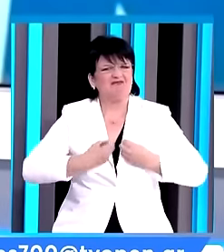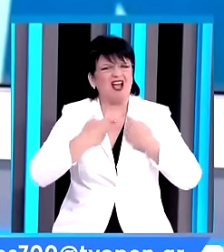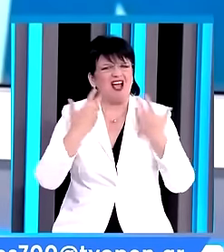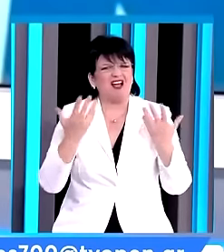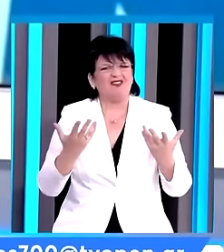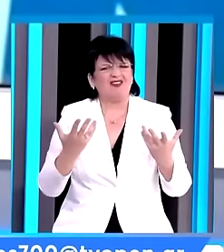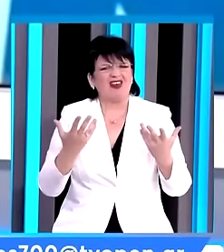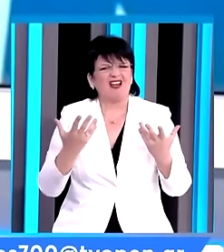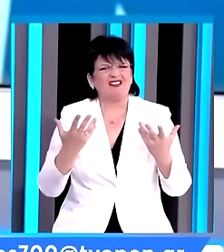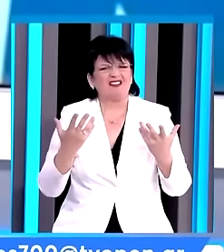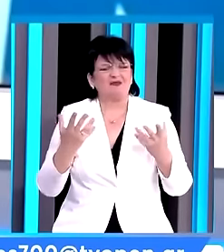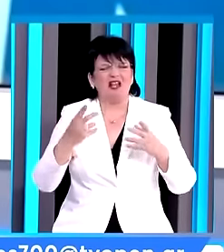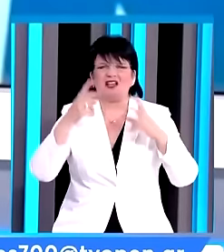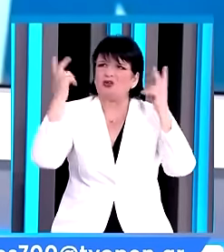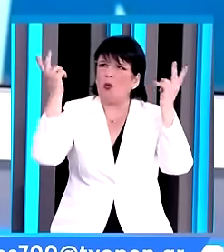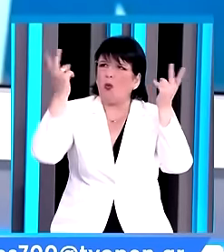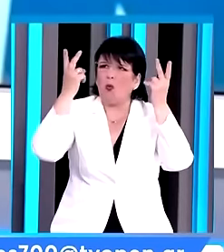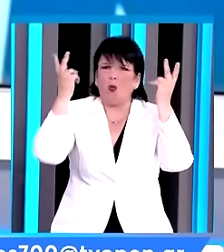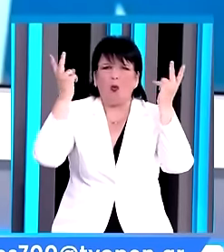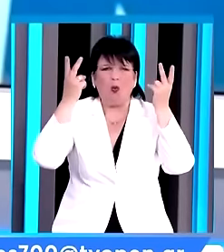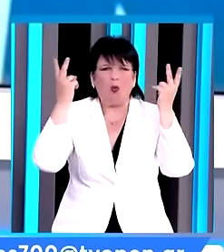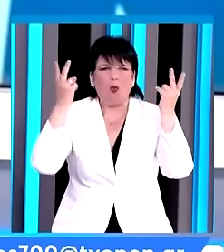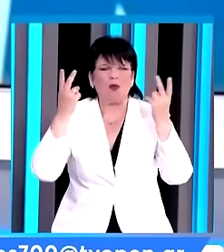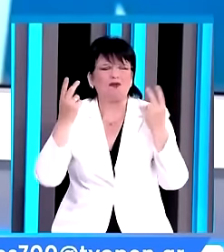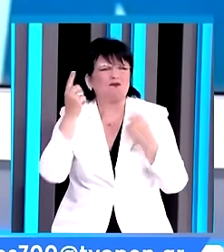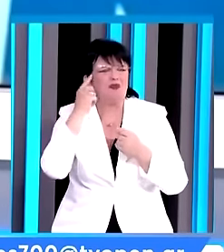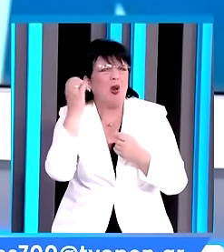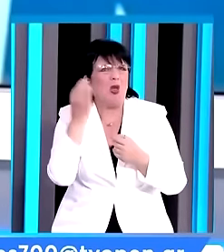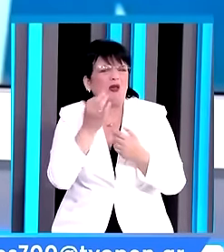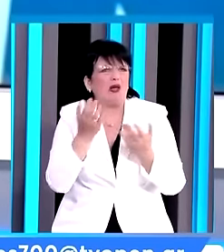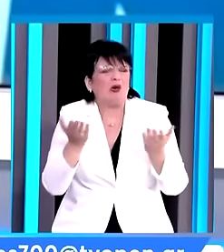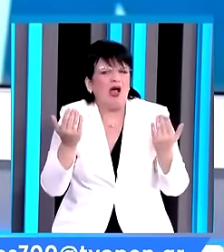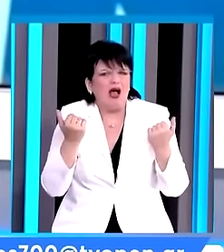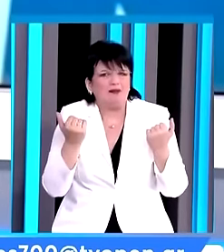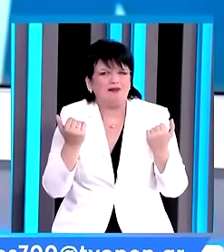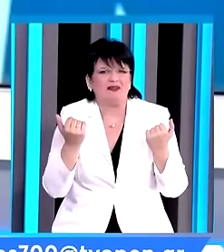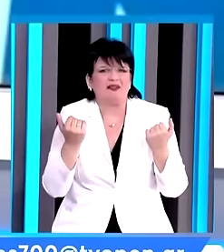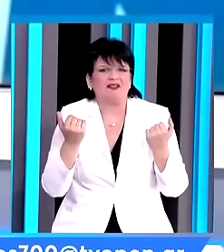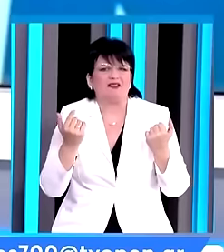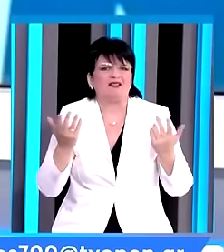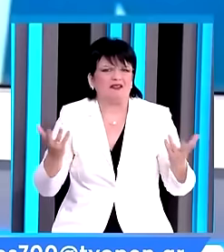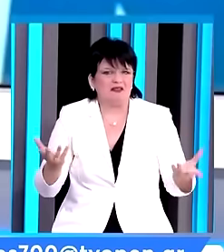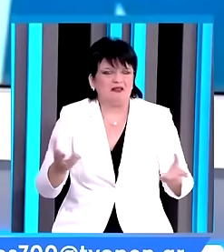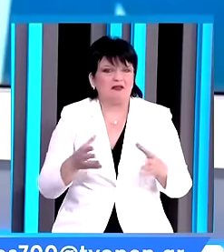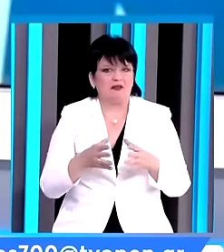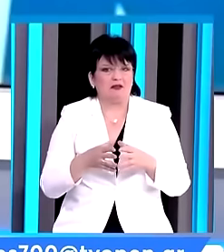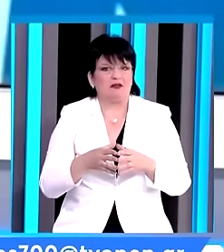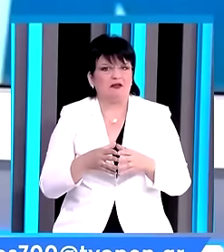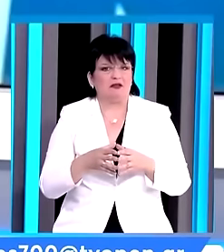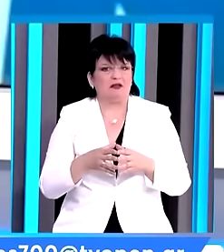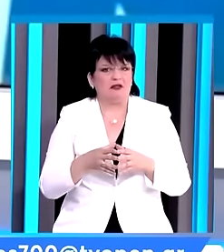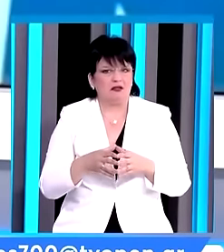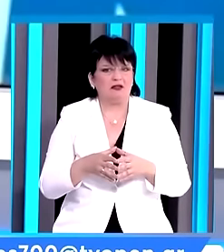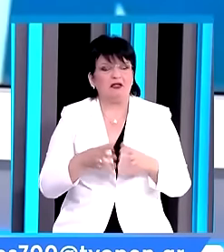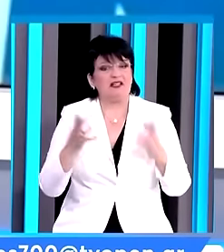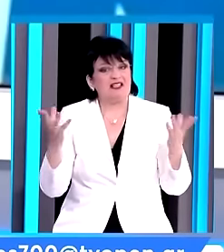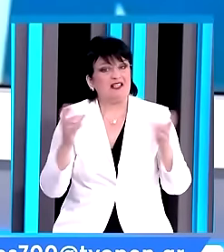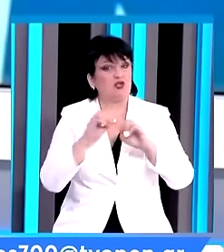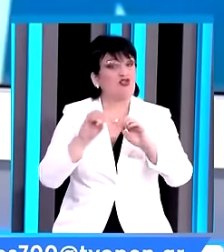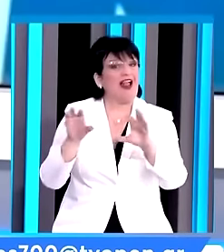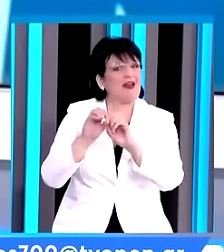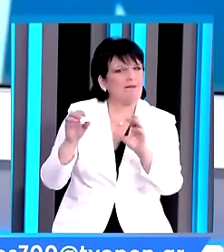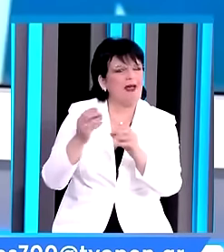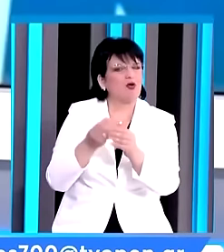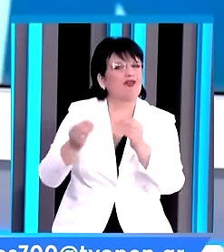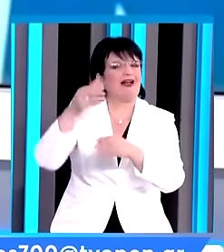που είναι λίγο ασυνάρτητος. Δεν ήταν στην Ελλάδα όταν υπεγράφει η Συμφωνία των Πρεσπών. Ίσως πρέπει να ενημερωθεί καλύτερα για